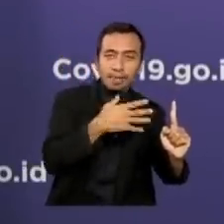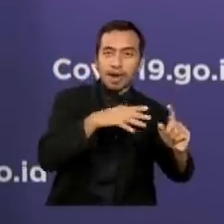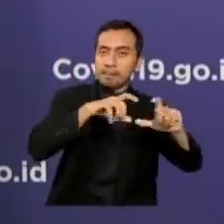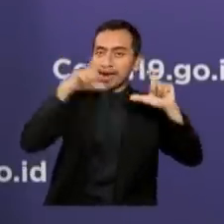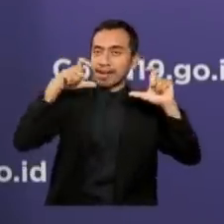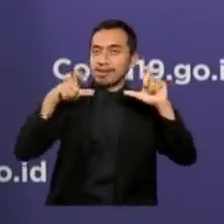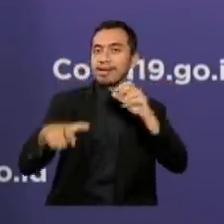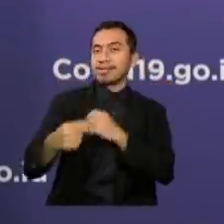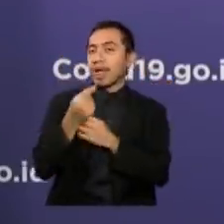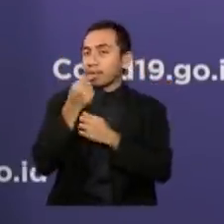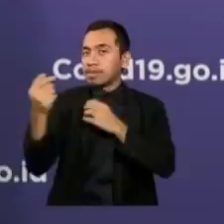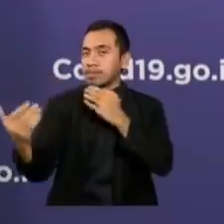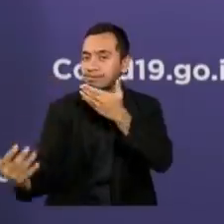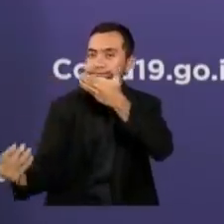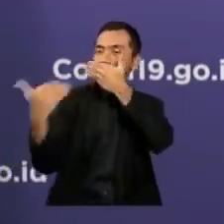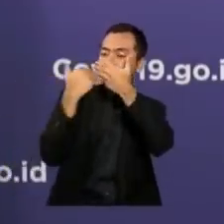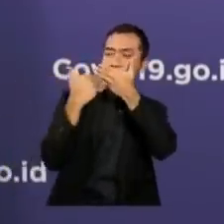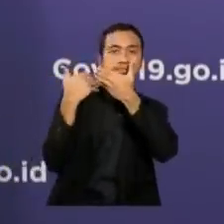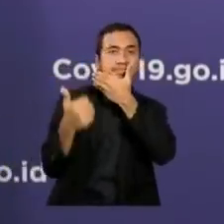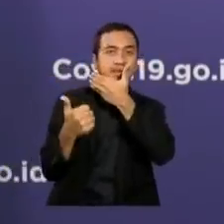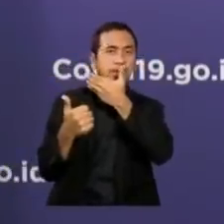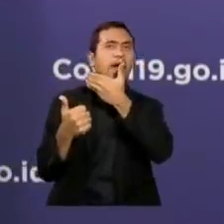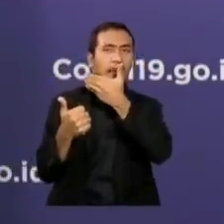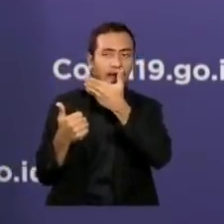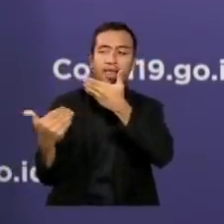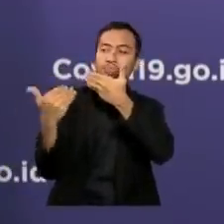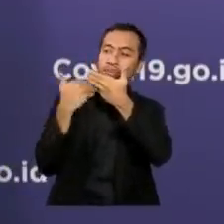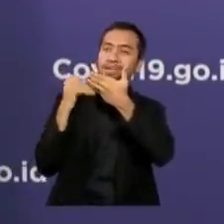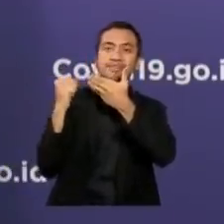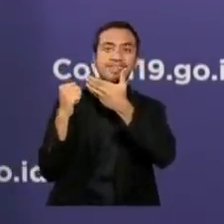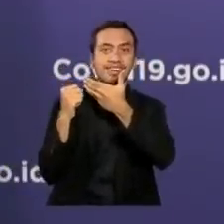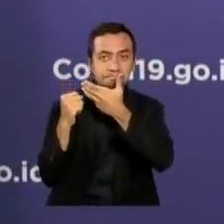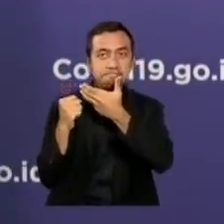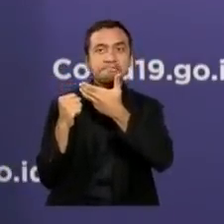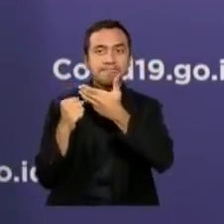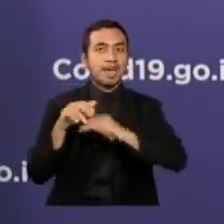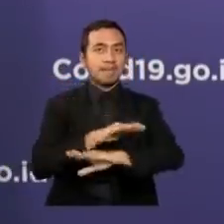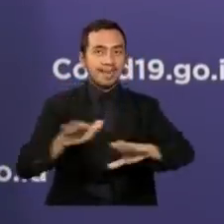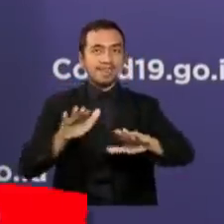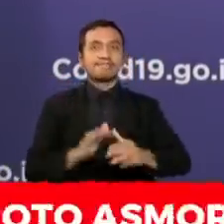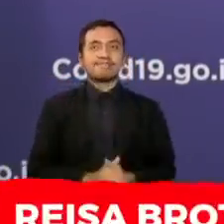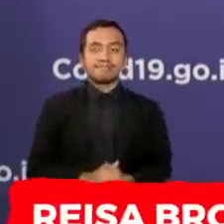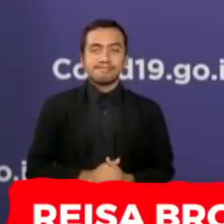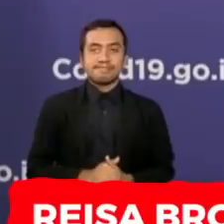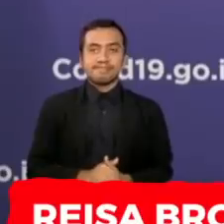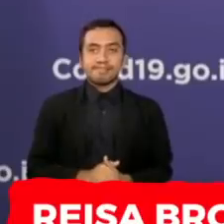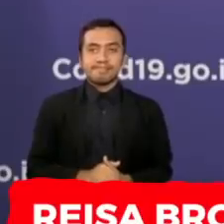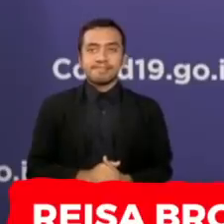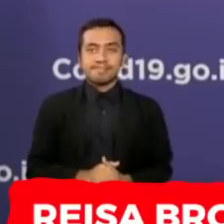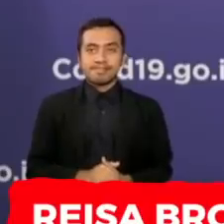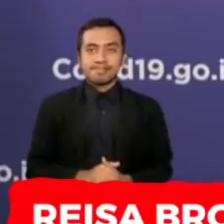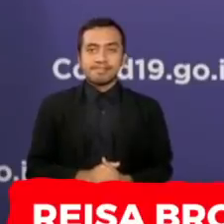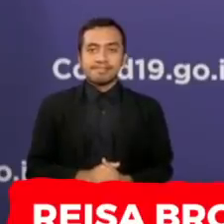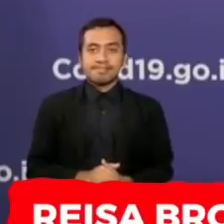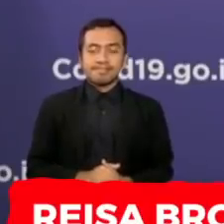menjadi penghalang agar percikkan air liur tidak menyebar ke lingkungan sekitar Hai hal ini sangatlah penting